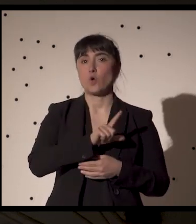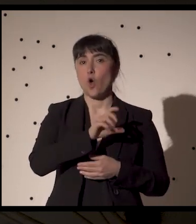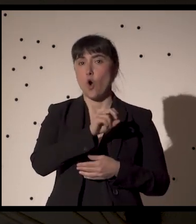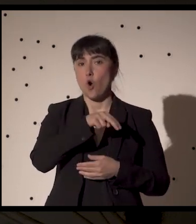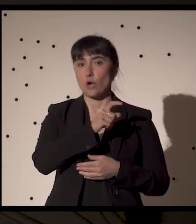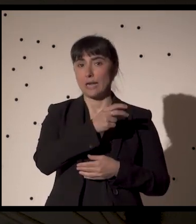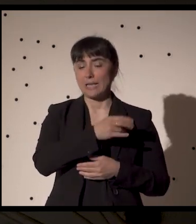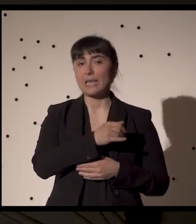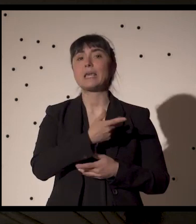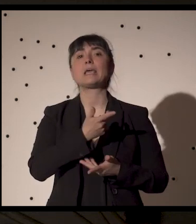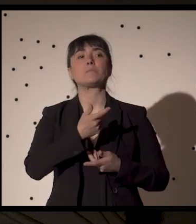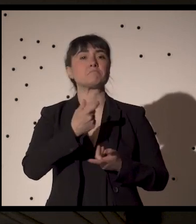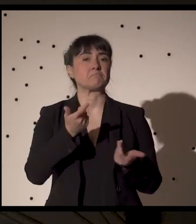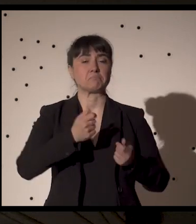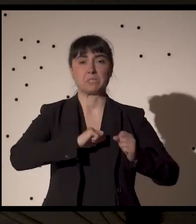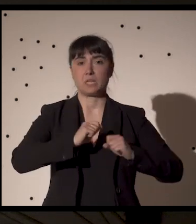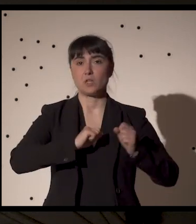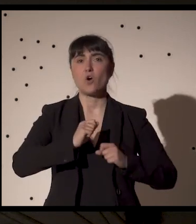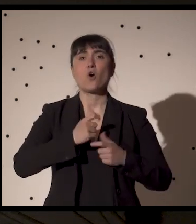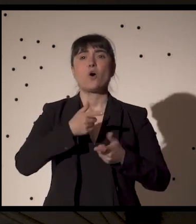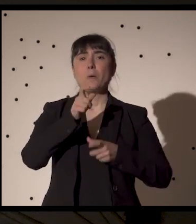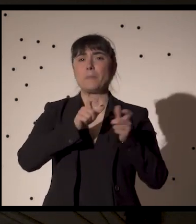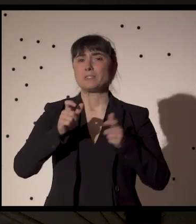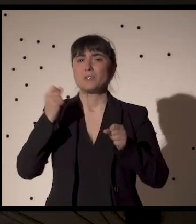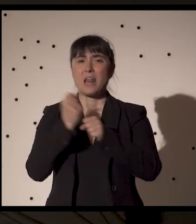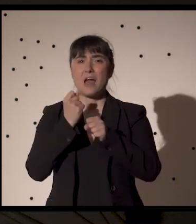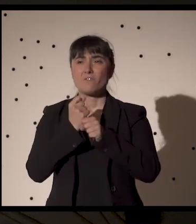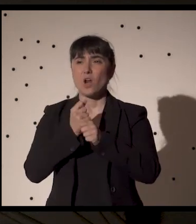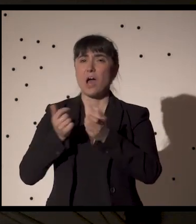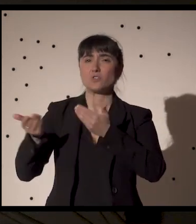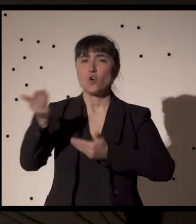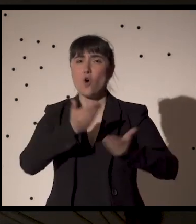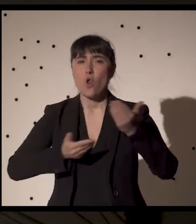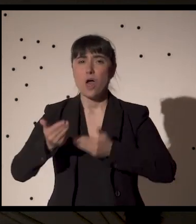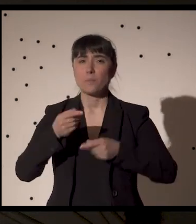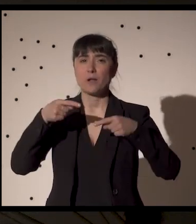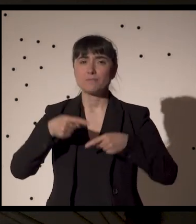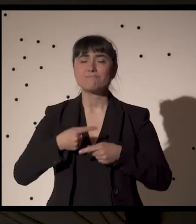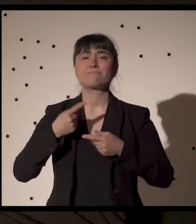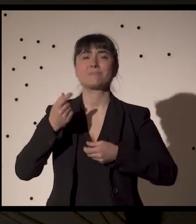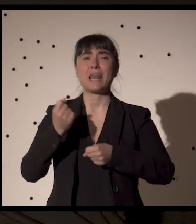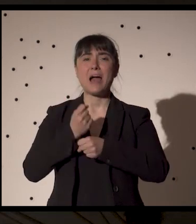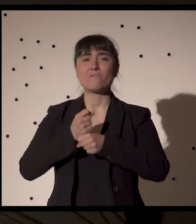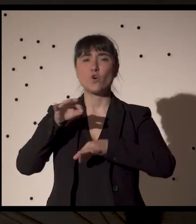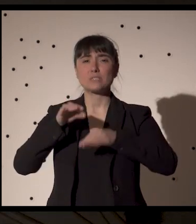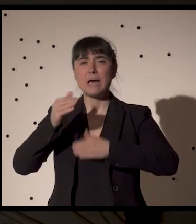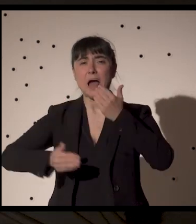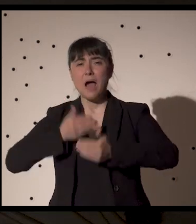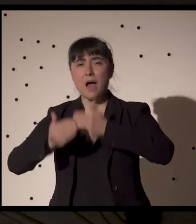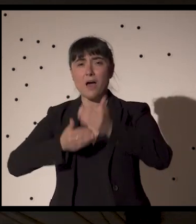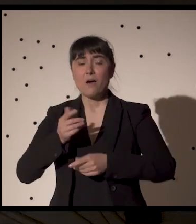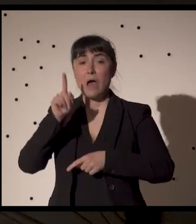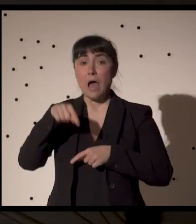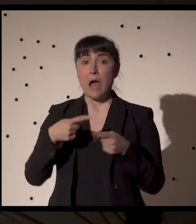dirigenti i suoi collaboratori tutti gli uomini e le donne del piccolo che hanno fatto di tutto perché il piccolo non si fermasse mai anche quando ero chiuso quando